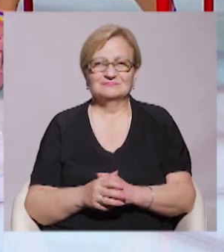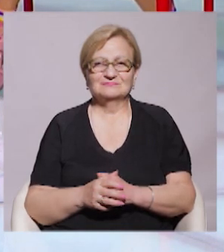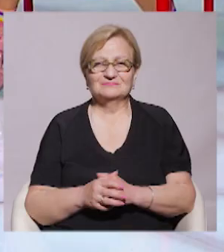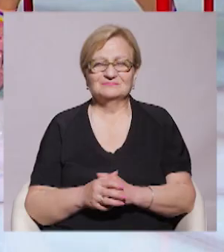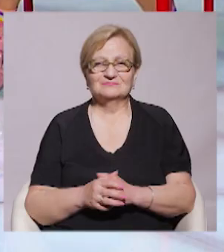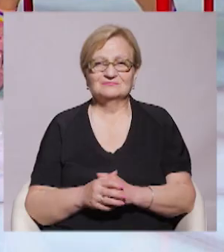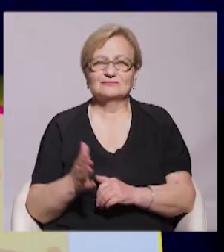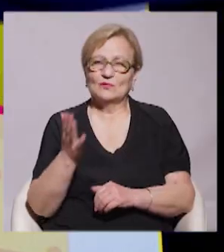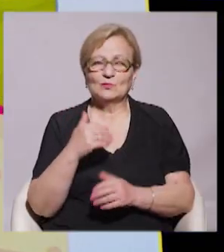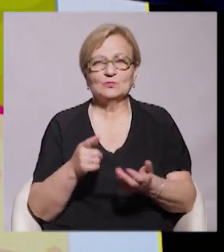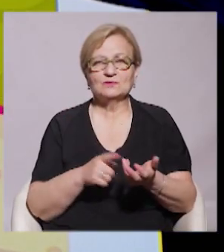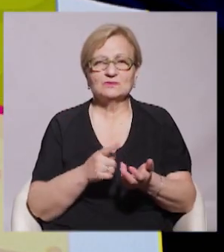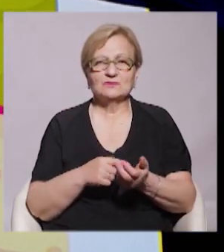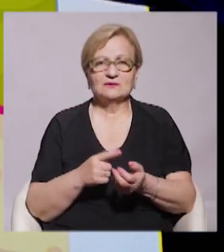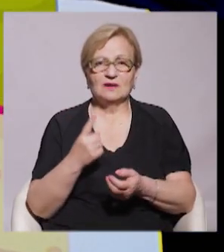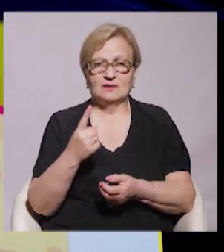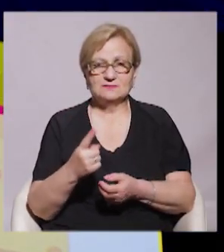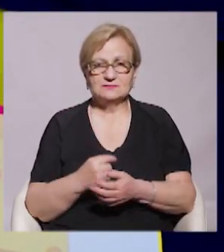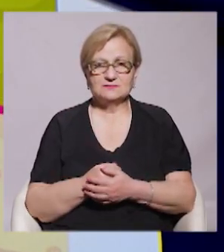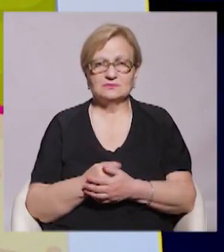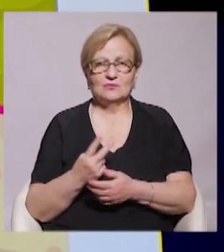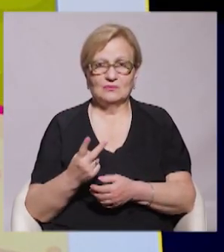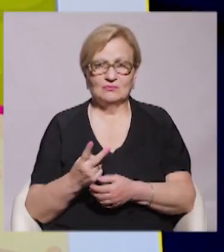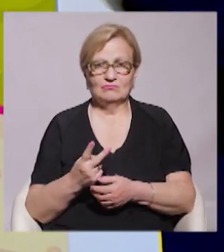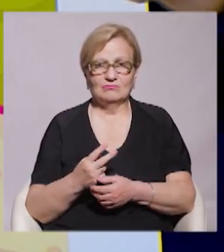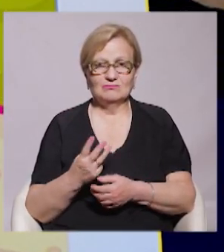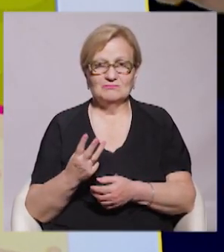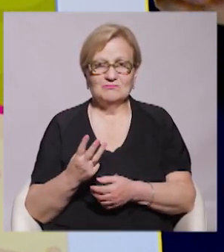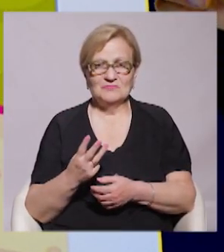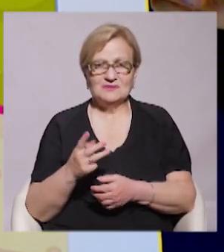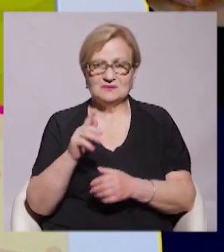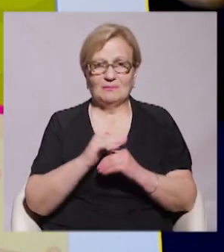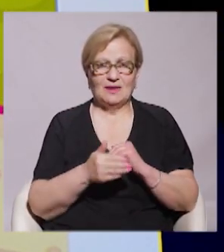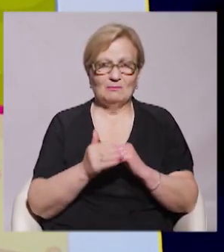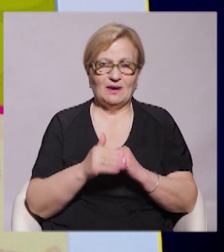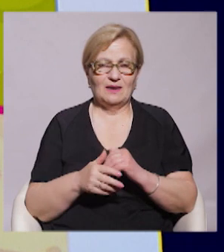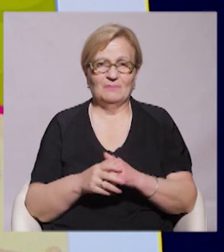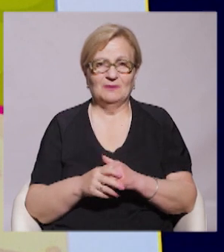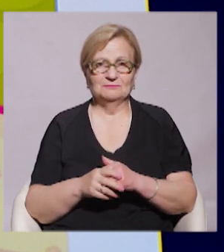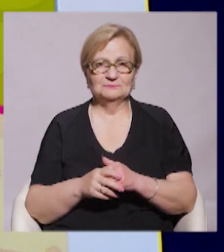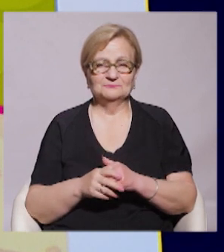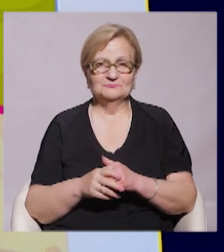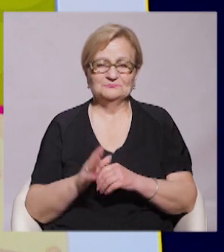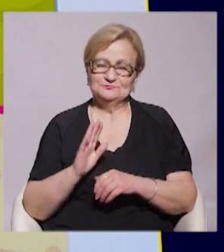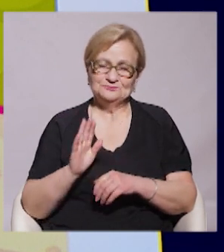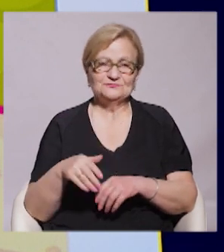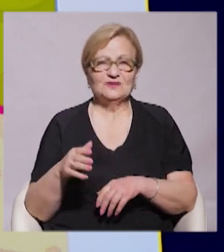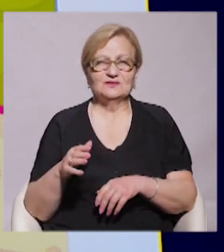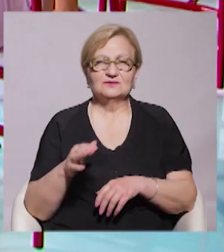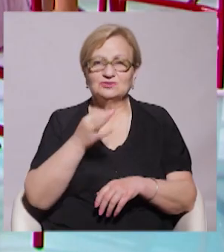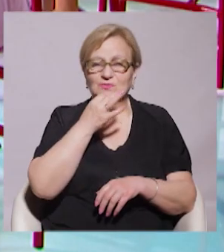აჰა, მოდი დავითვალოთ. ერთი ხე. მეორე და აი ეს გვემალება მესამე. კარგი, შემდეგი